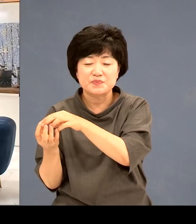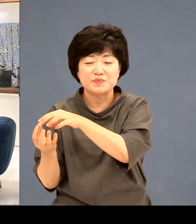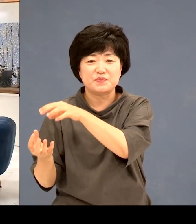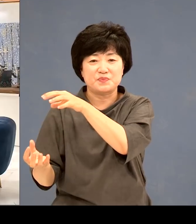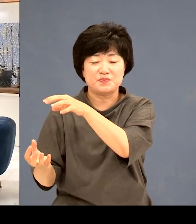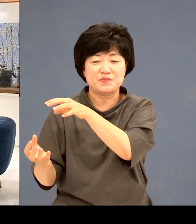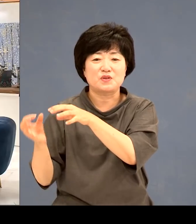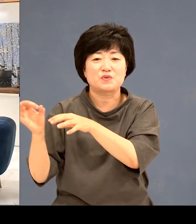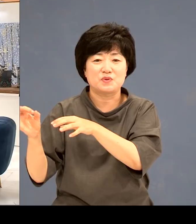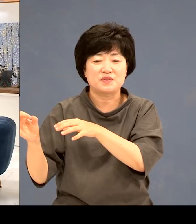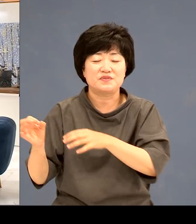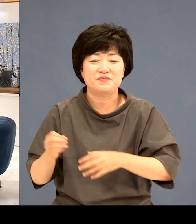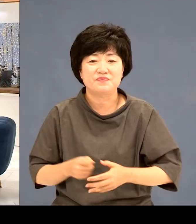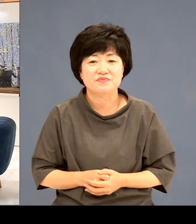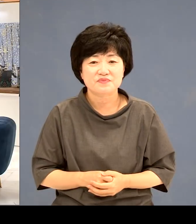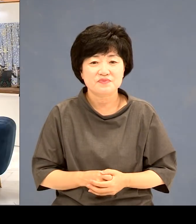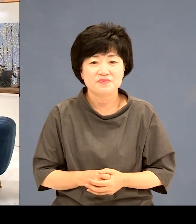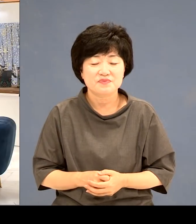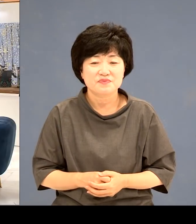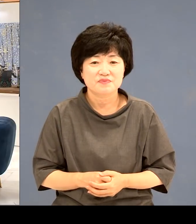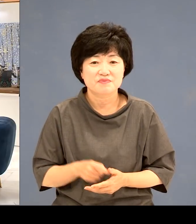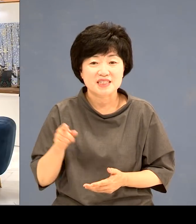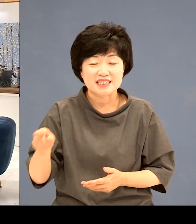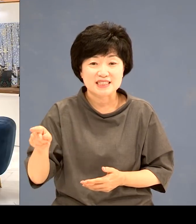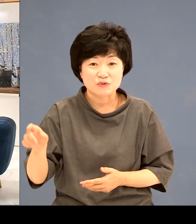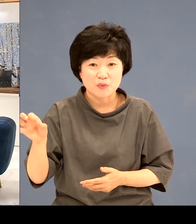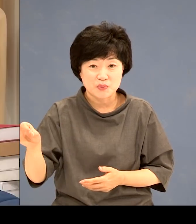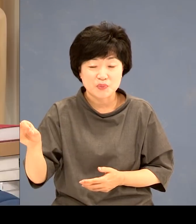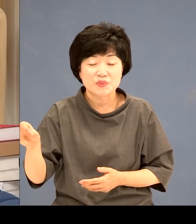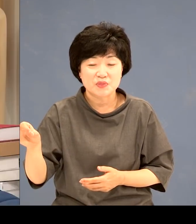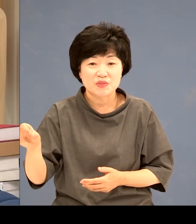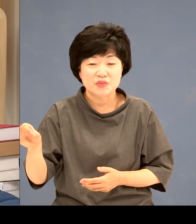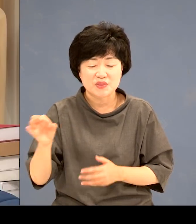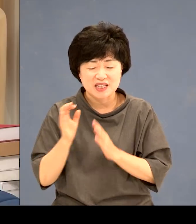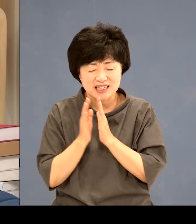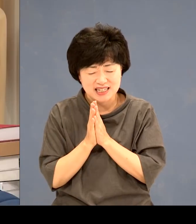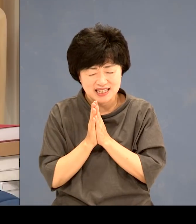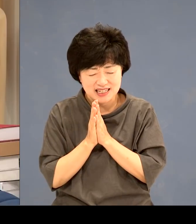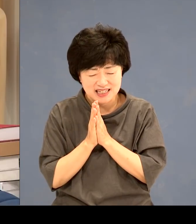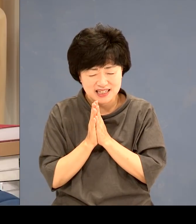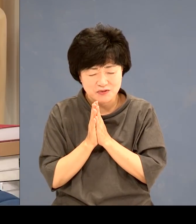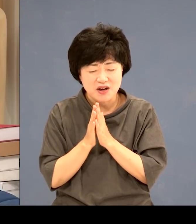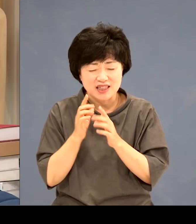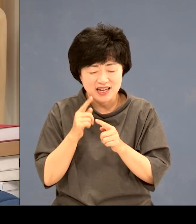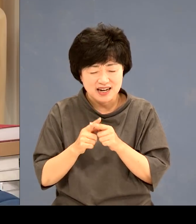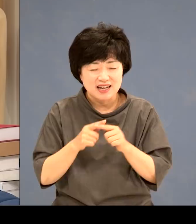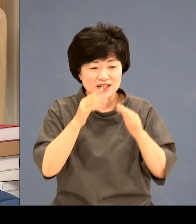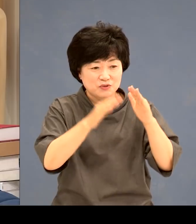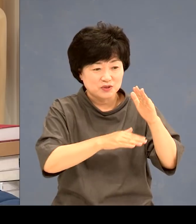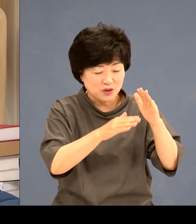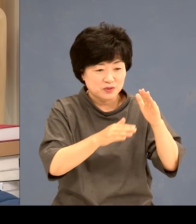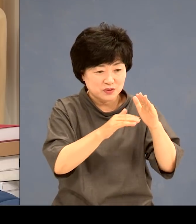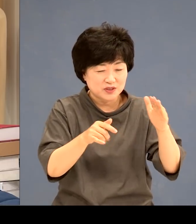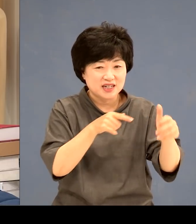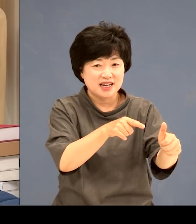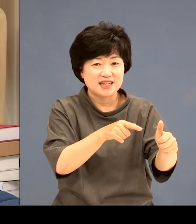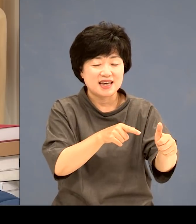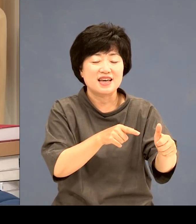헌금을 이렇게 모아둔 돈이 아마 있으셨나 봐요. 네. 그런데 이제 목사님께서 기도하시고